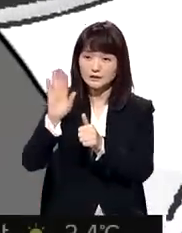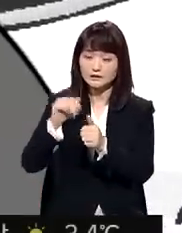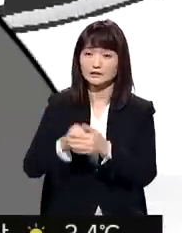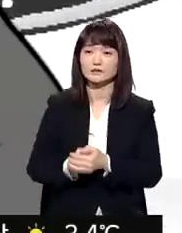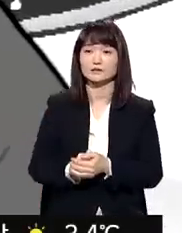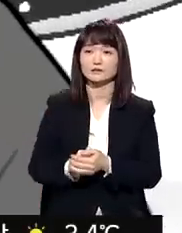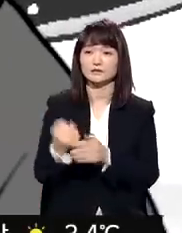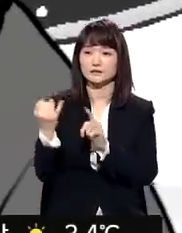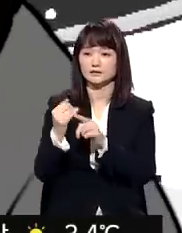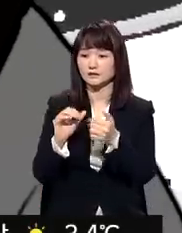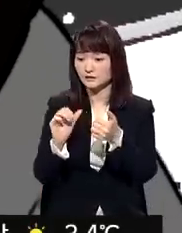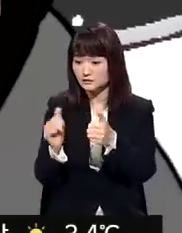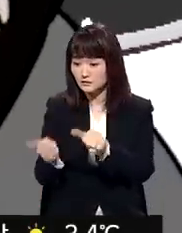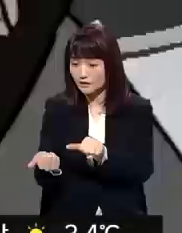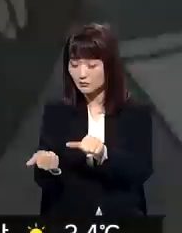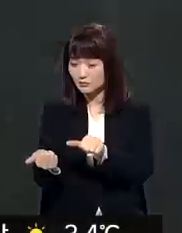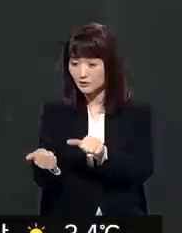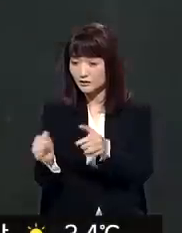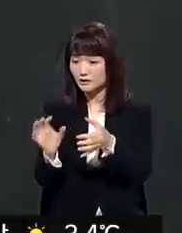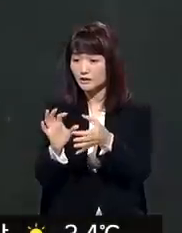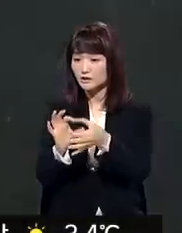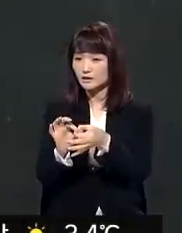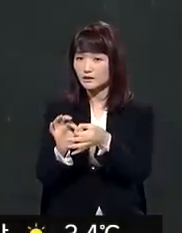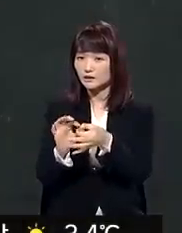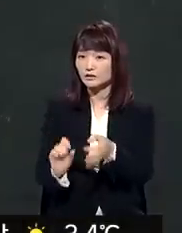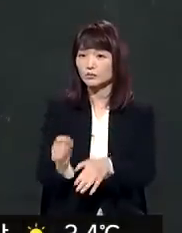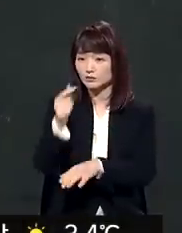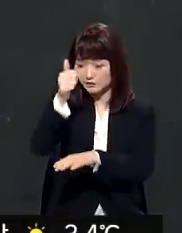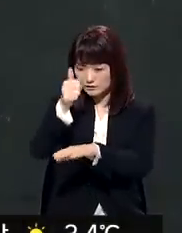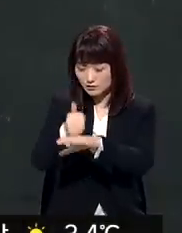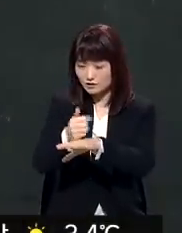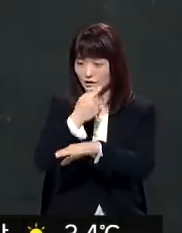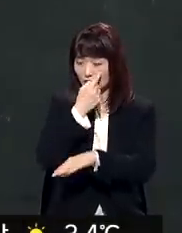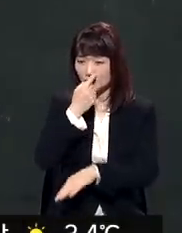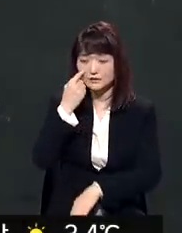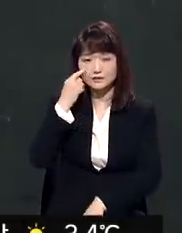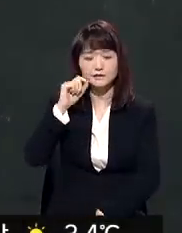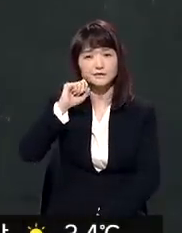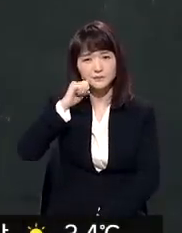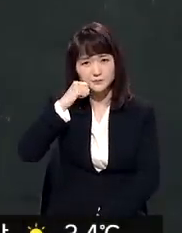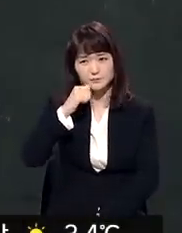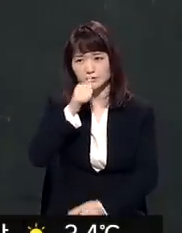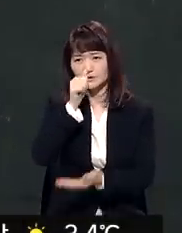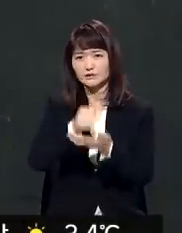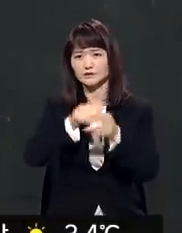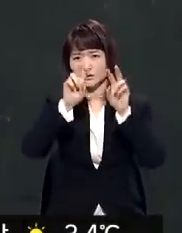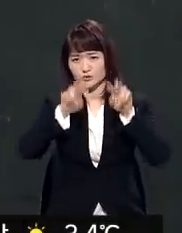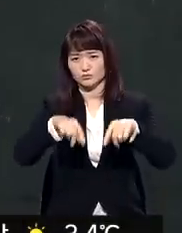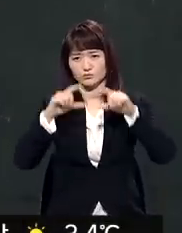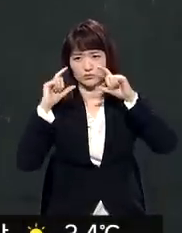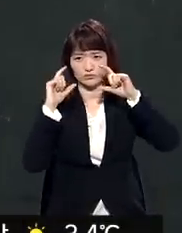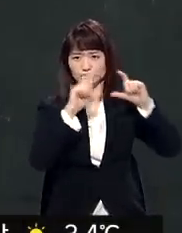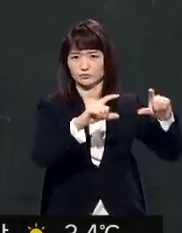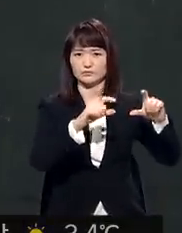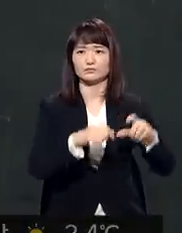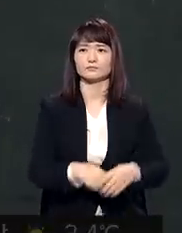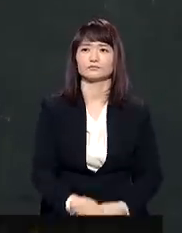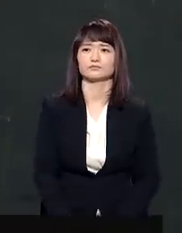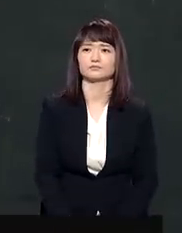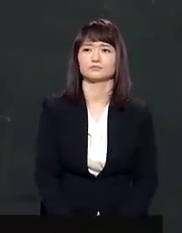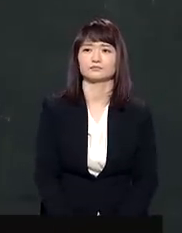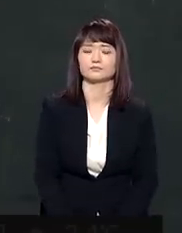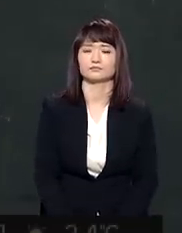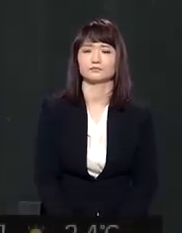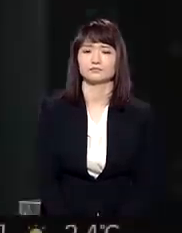사망과 인과관계를 인정할 만한 증거가 부족하다 라면서 무죄를 선고했습니다 자 1심에서 무죄가 나왔습니다 보신